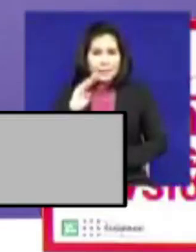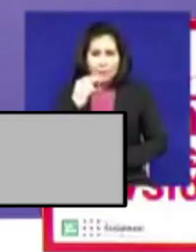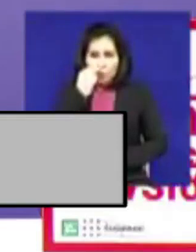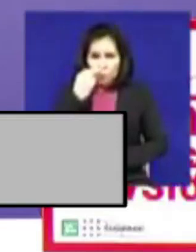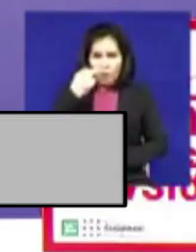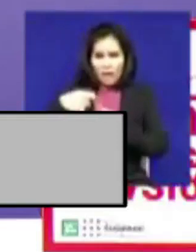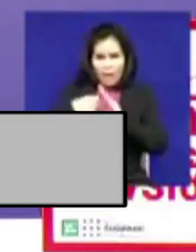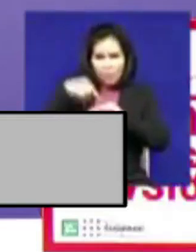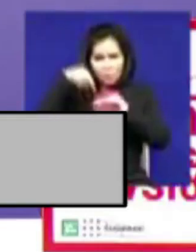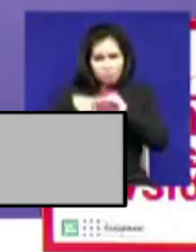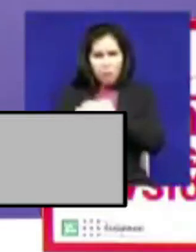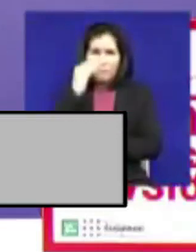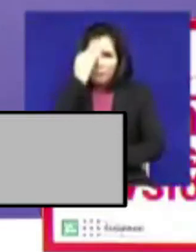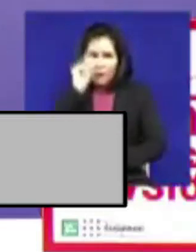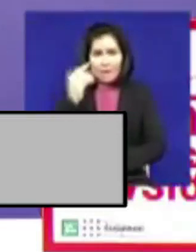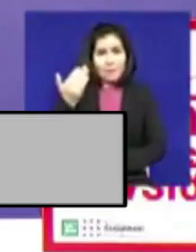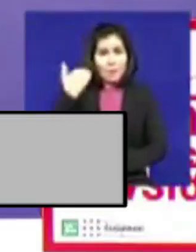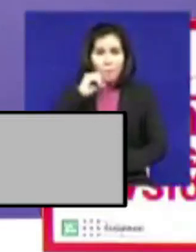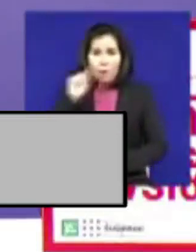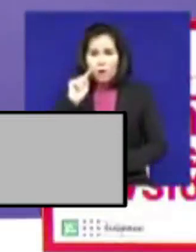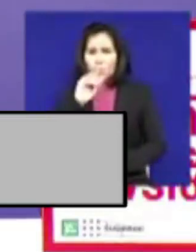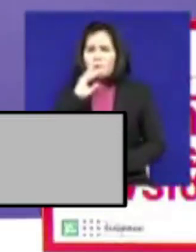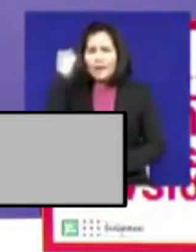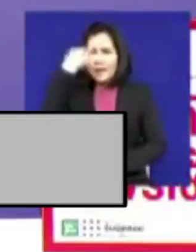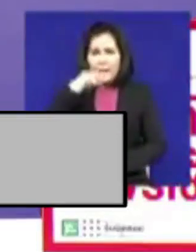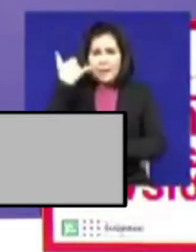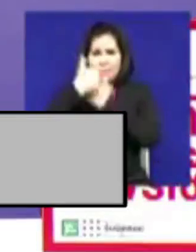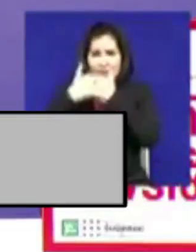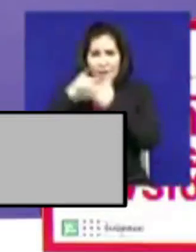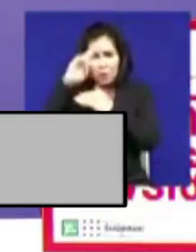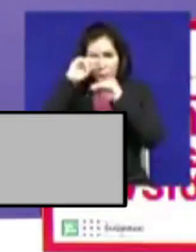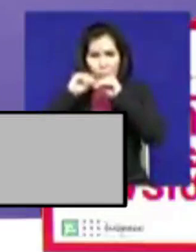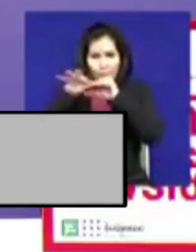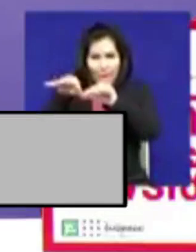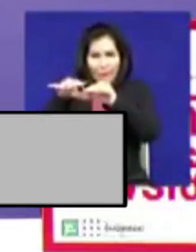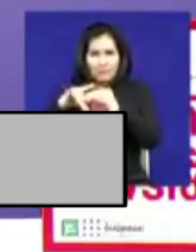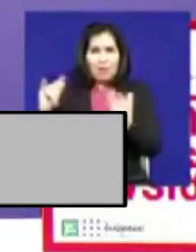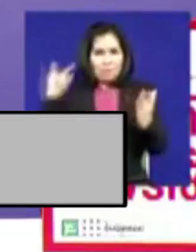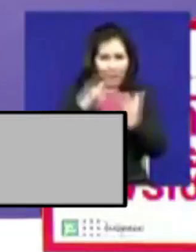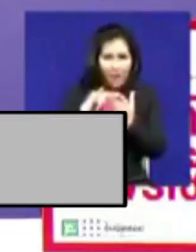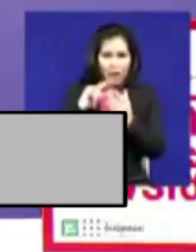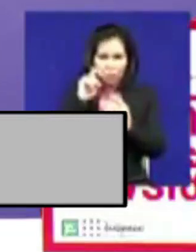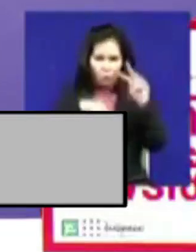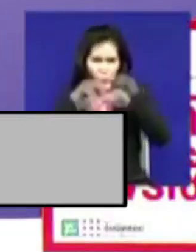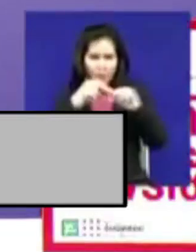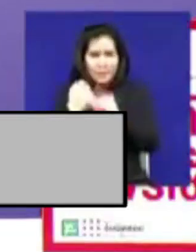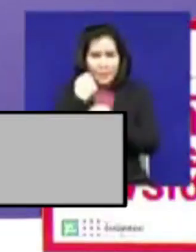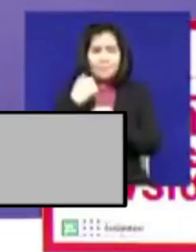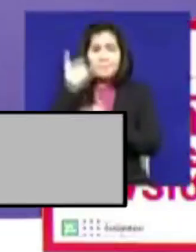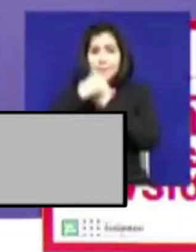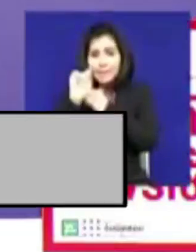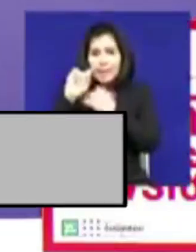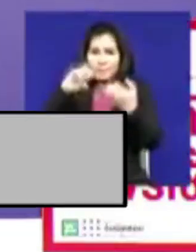งแต่เดิมที่บอกว่าต้องเดินมาจากประเทศที่เป็นเขตโรคติดต่ออันตรายประเทศที่มีการระบาดต่